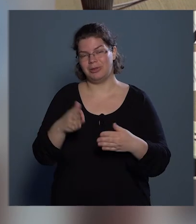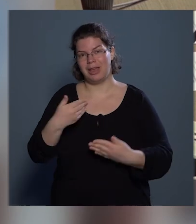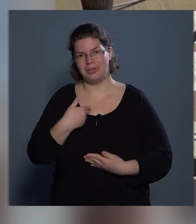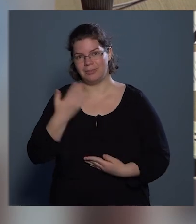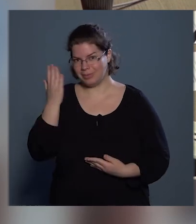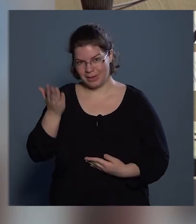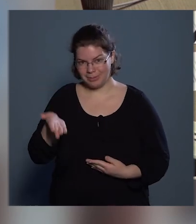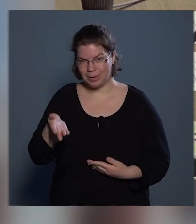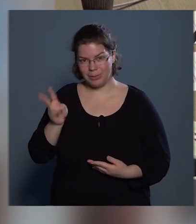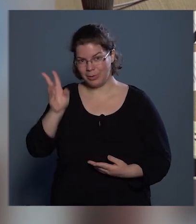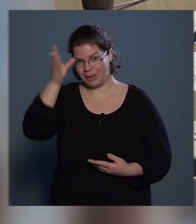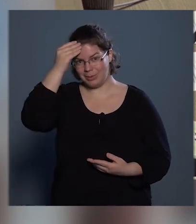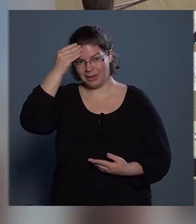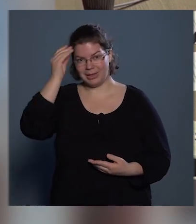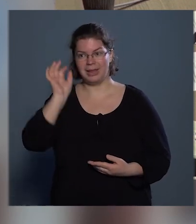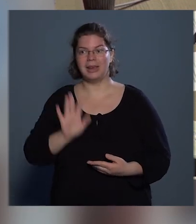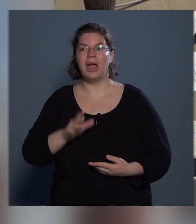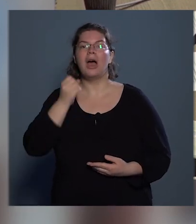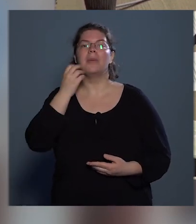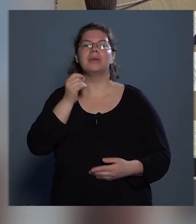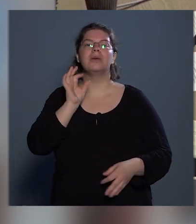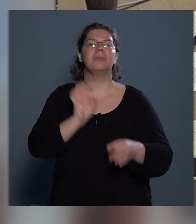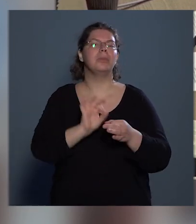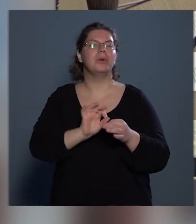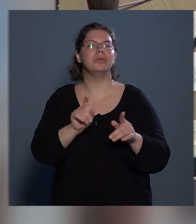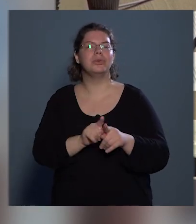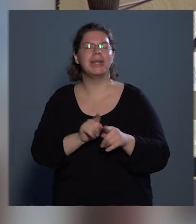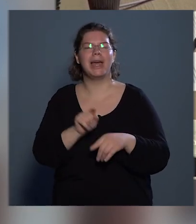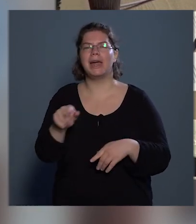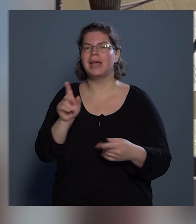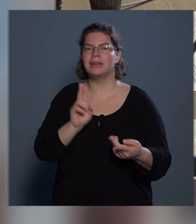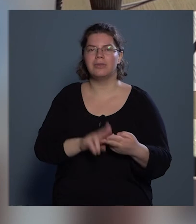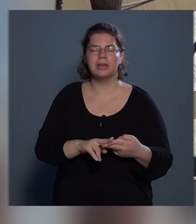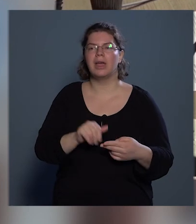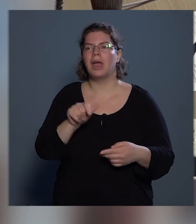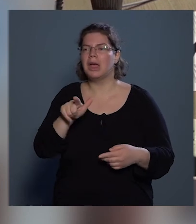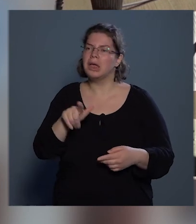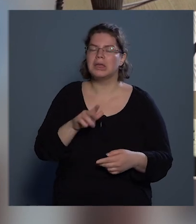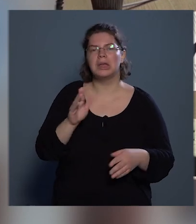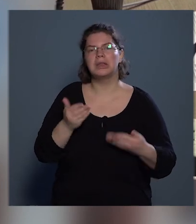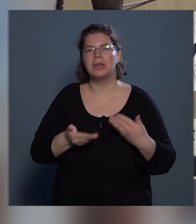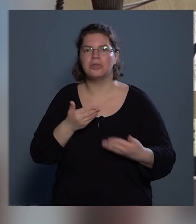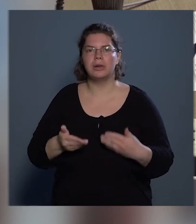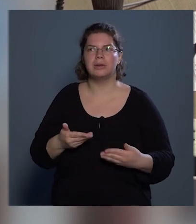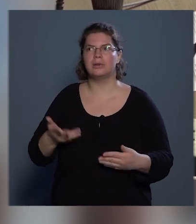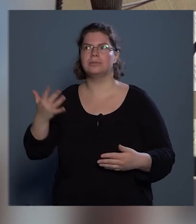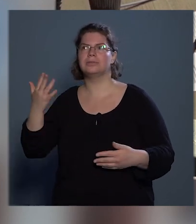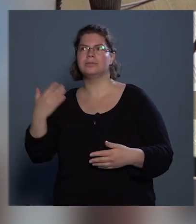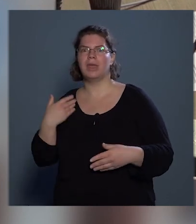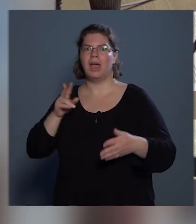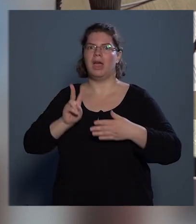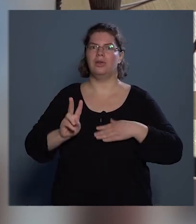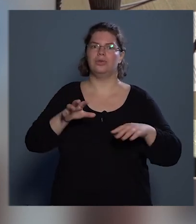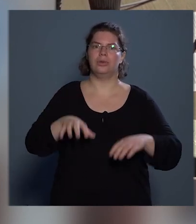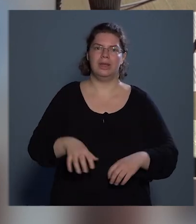hogy emlékszik-e rá, amikor pont ugyanerre hivatkozott egy-két testületüléssel ezelőtt a Eski Péterre. Én ezzel nem azt